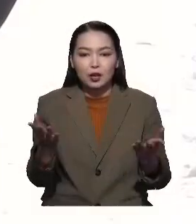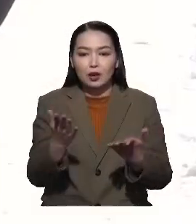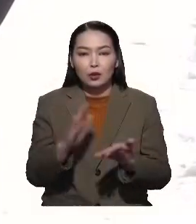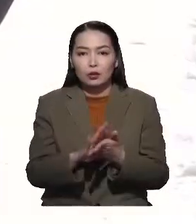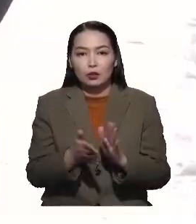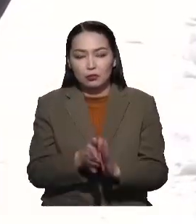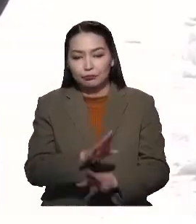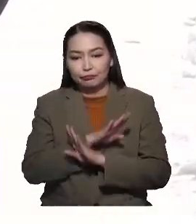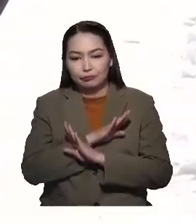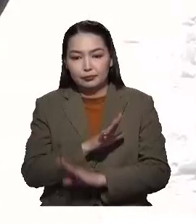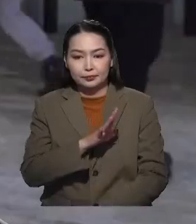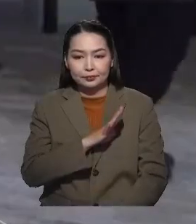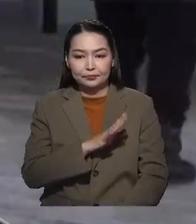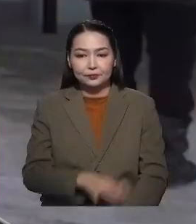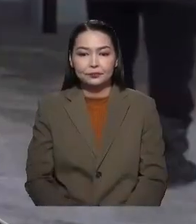тапсырады.